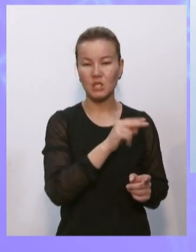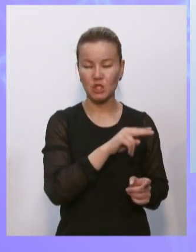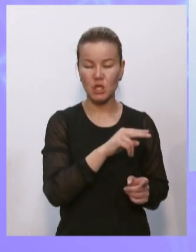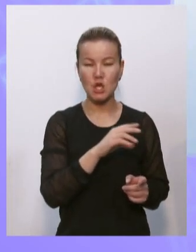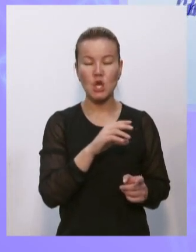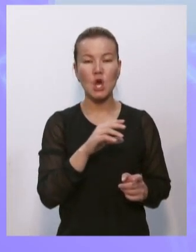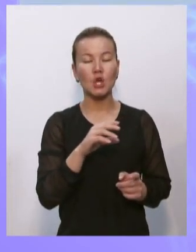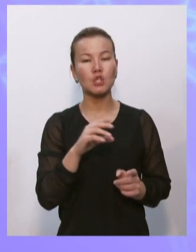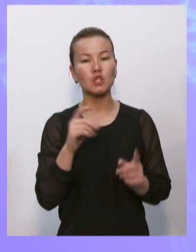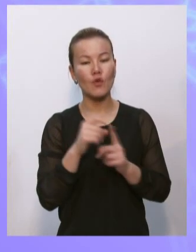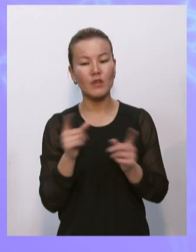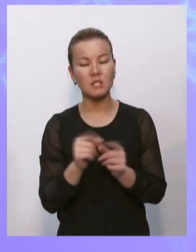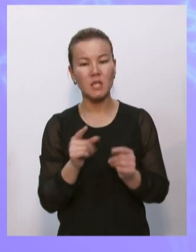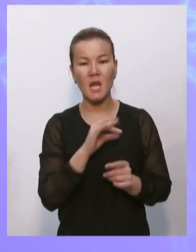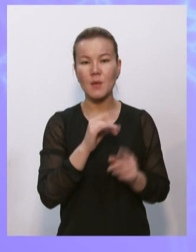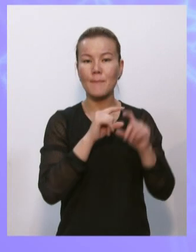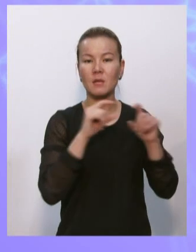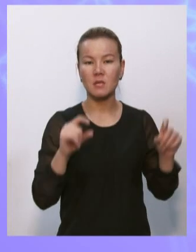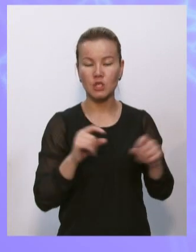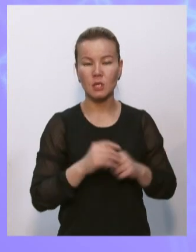словосочетаниях и предложениях.